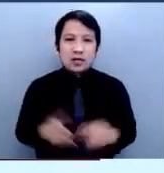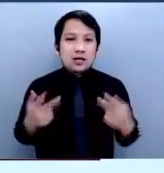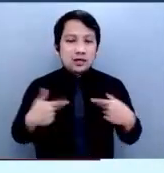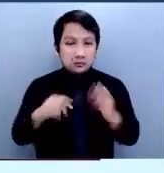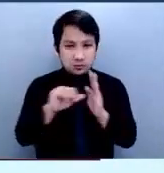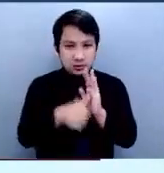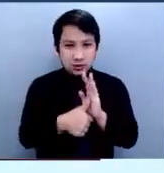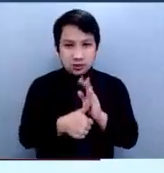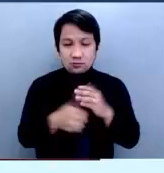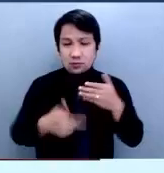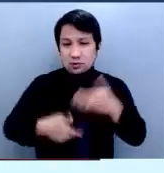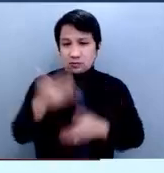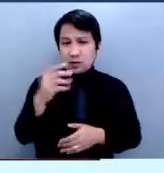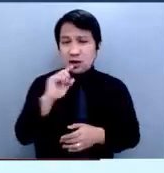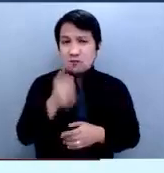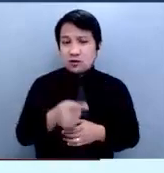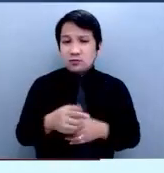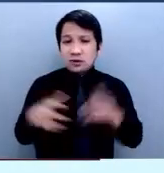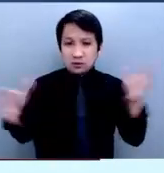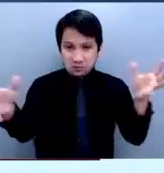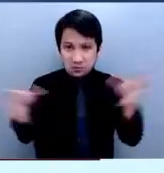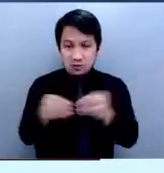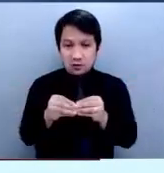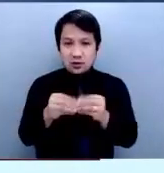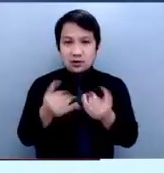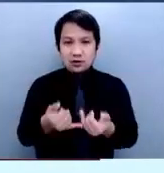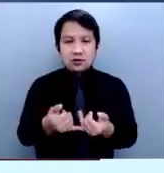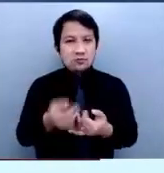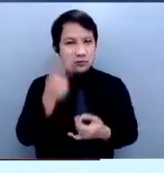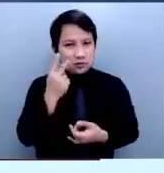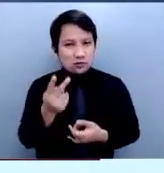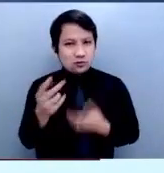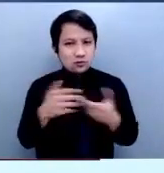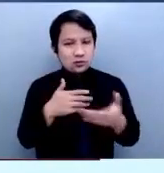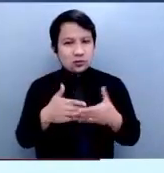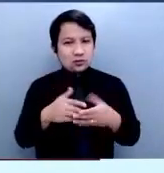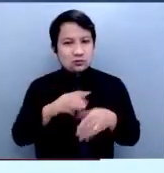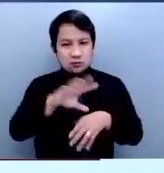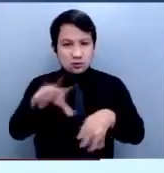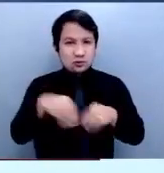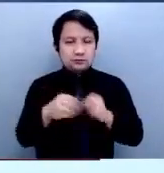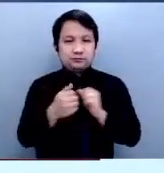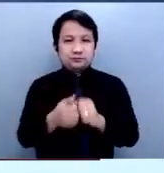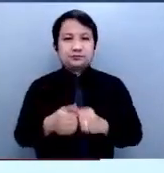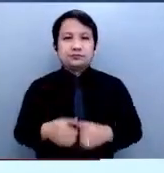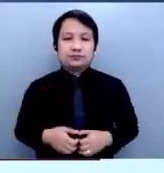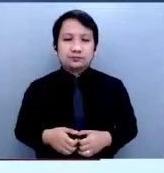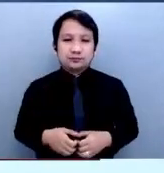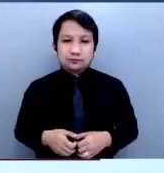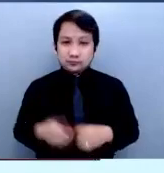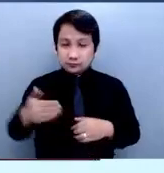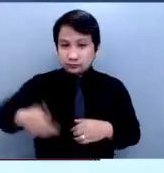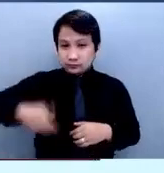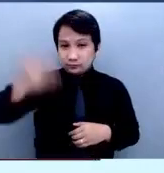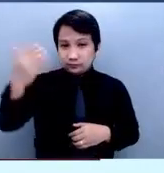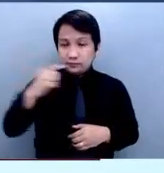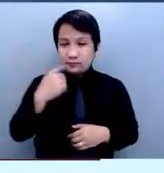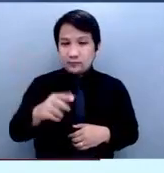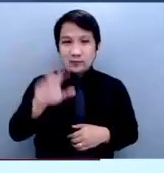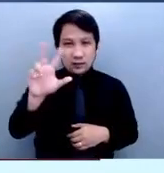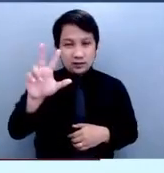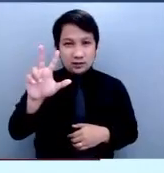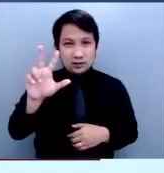kada criteria na pagsasama-samahin para malaman ang classification mo. Kung high risk ka, 3